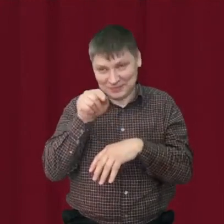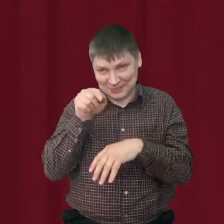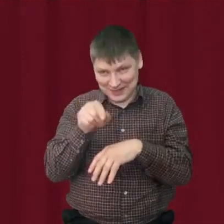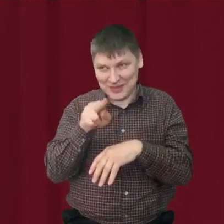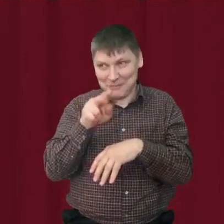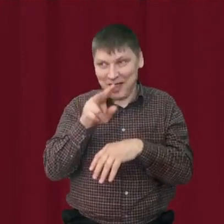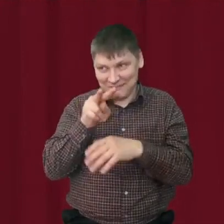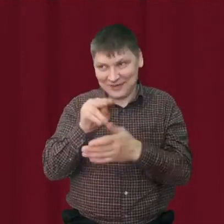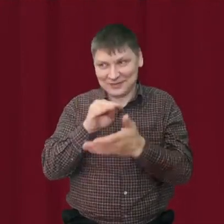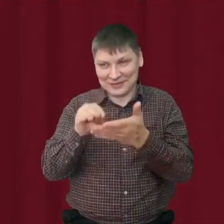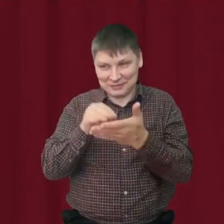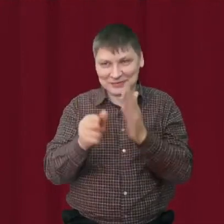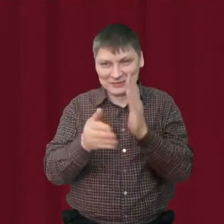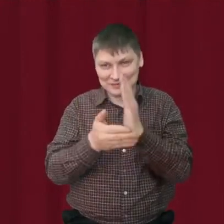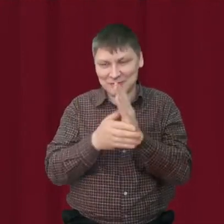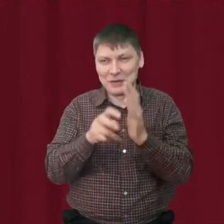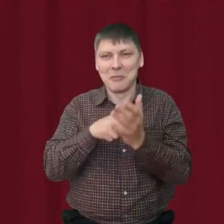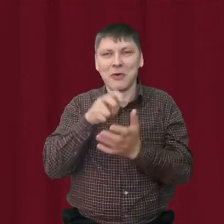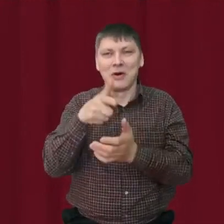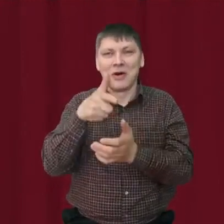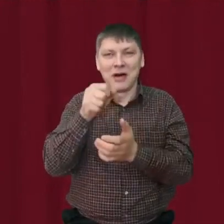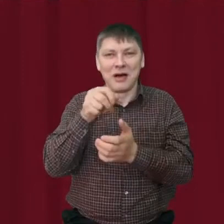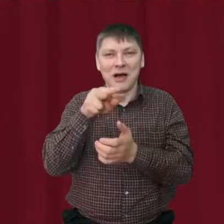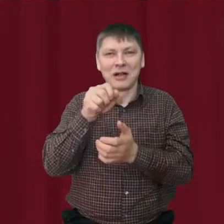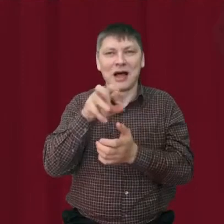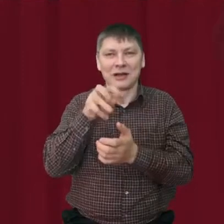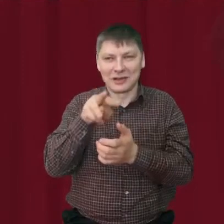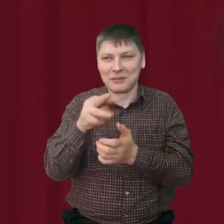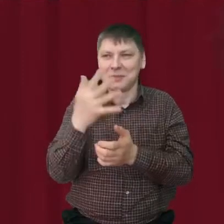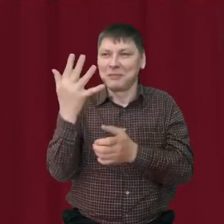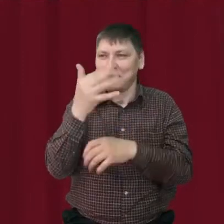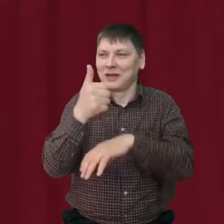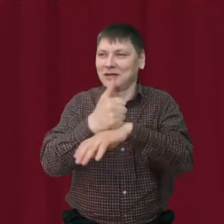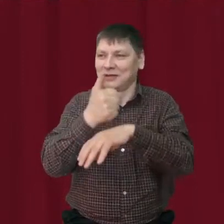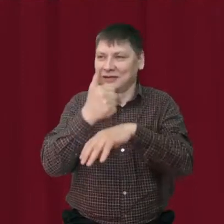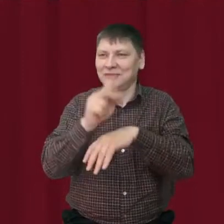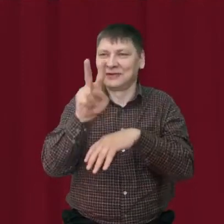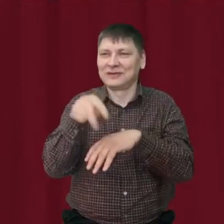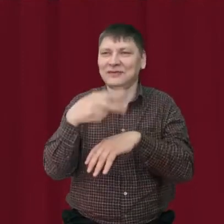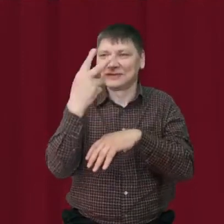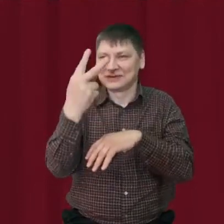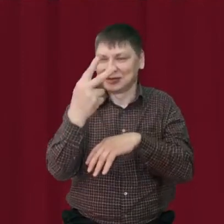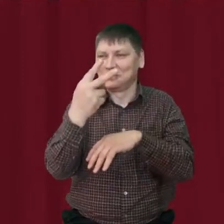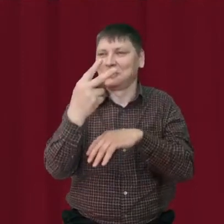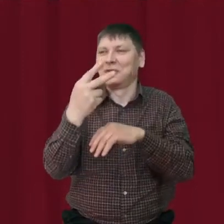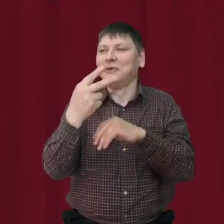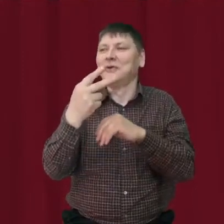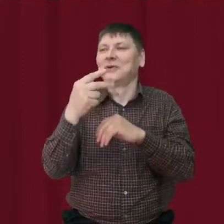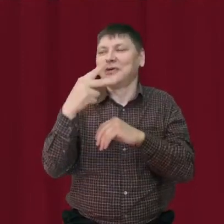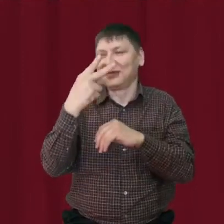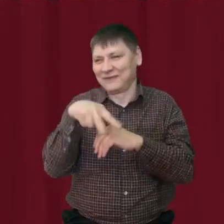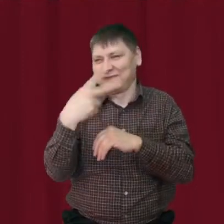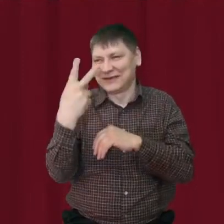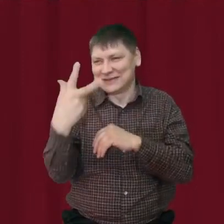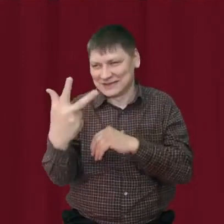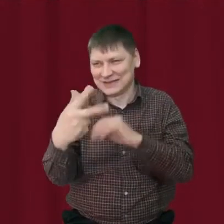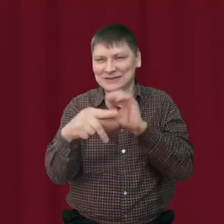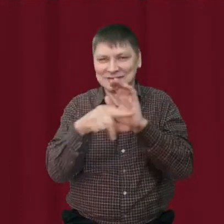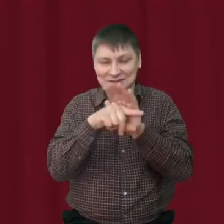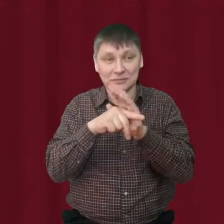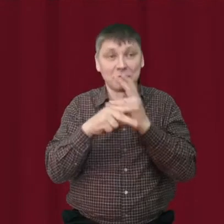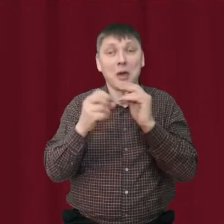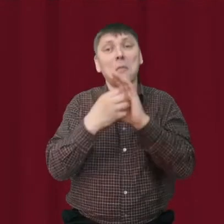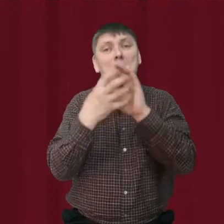человека, пишет следующее. Это послание Галатам, 5 глава, 22-23 стихи. «Плод же